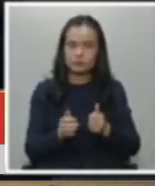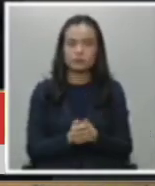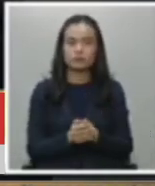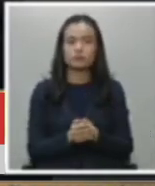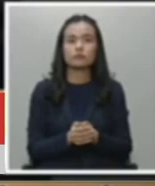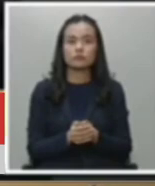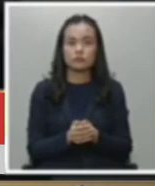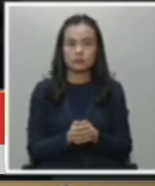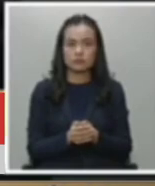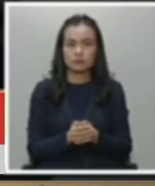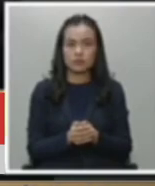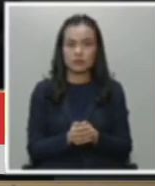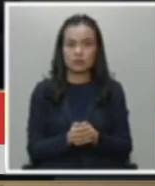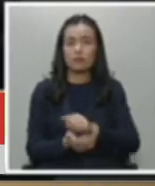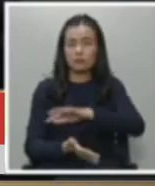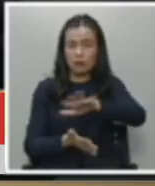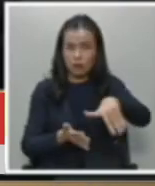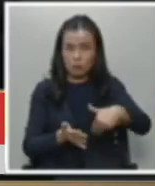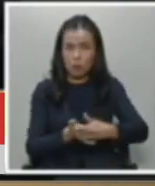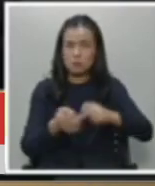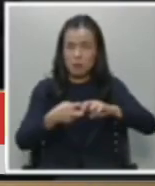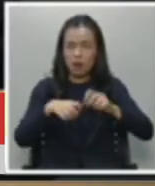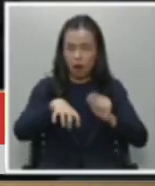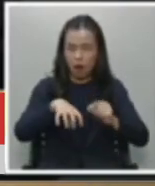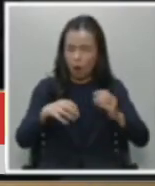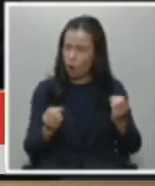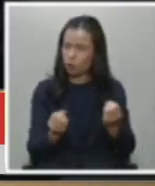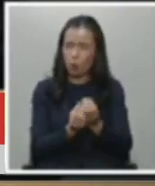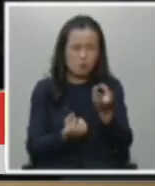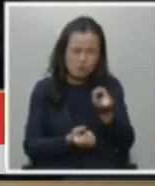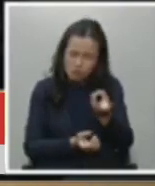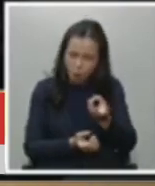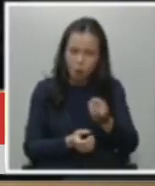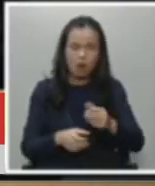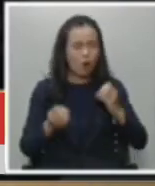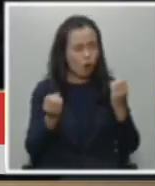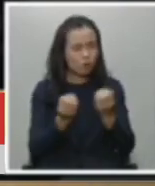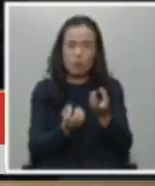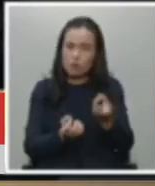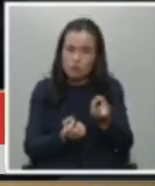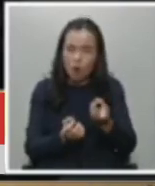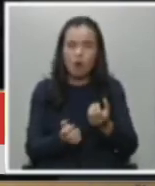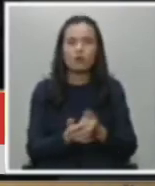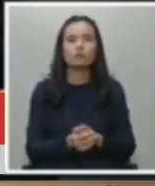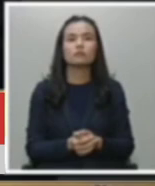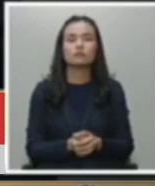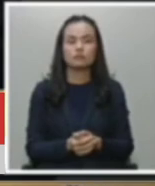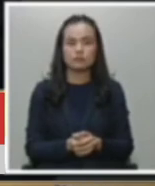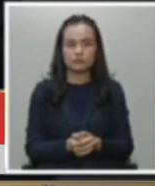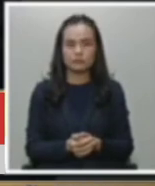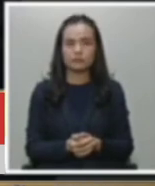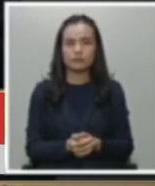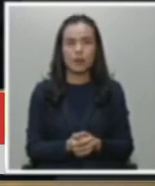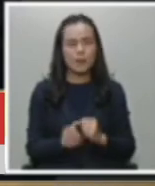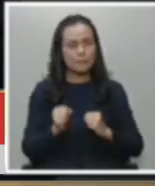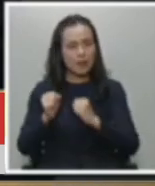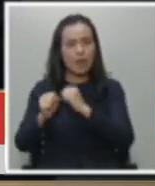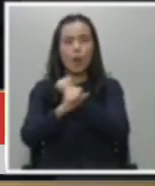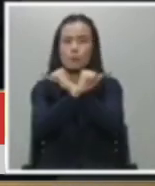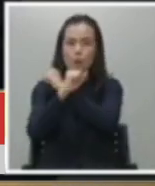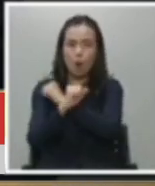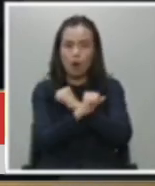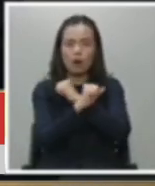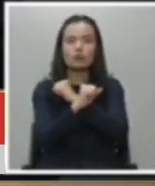ยู่ในเหตุการณ์ทั้งหมดนั้นได้รับผลกระทบน้อยที่สุดเท่าที่ทำได้และไม่เกิดผลกระทบมากที่สุดถ้าไม่จ